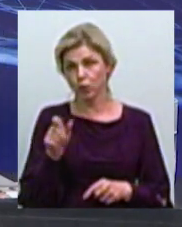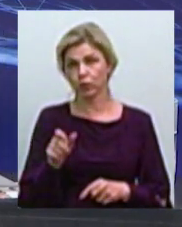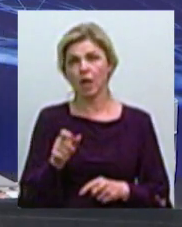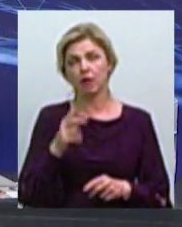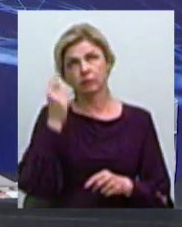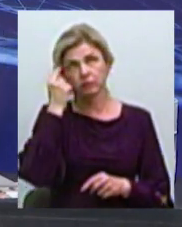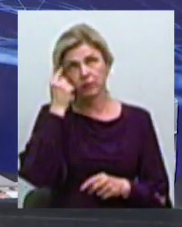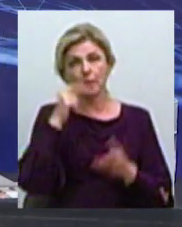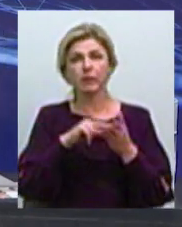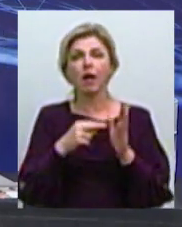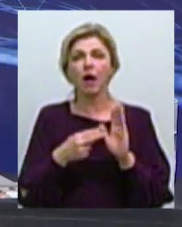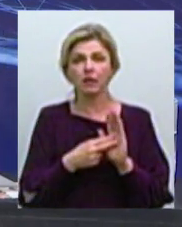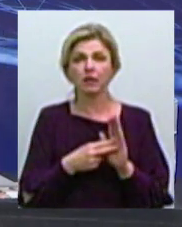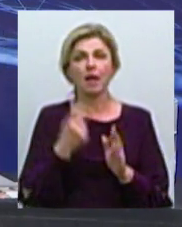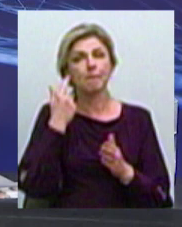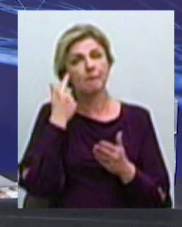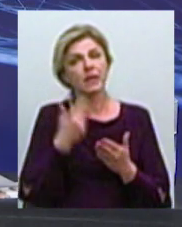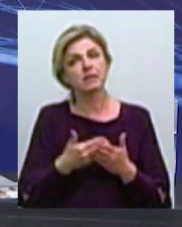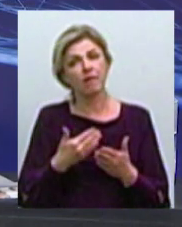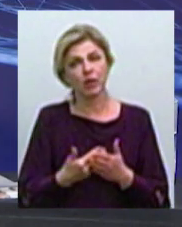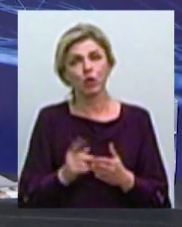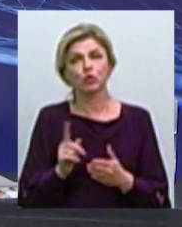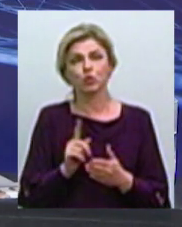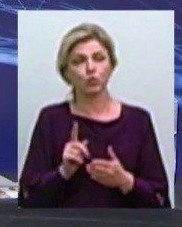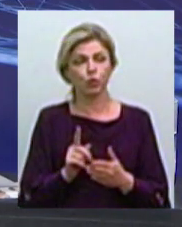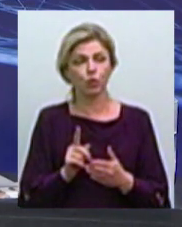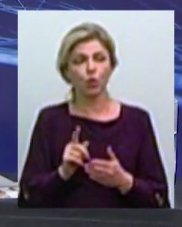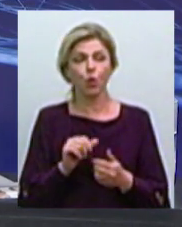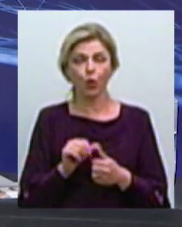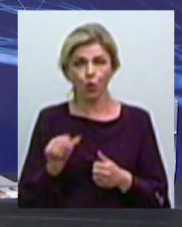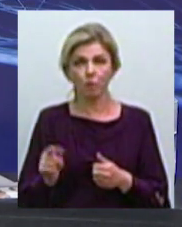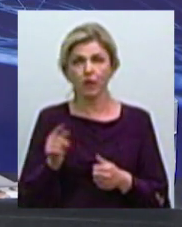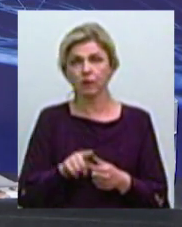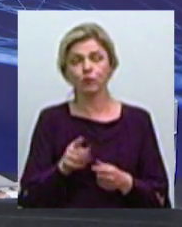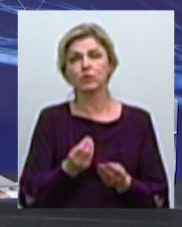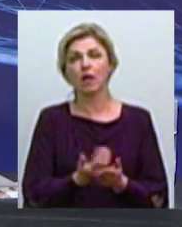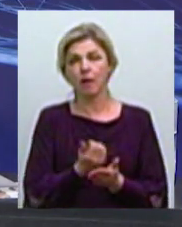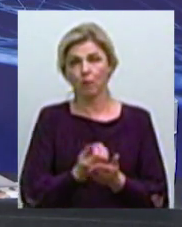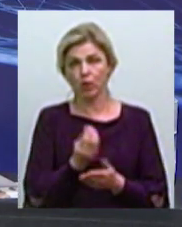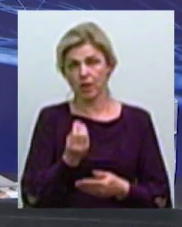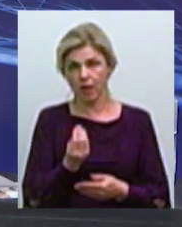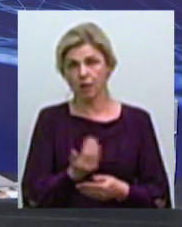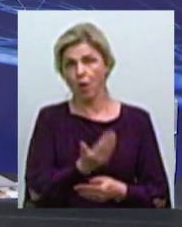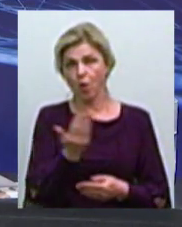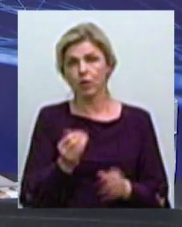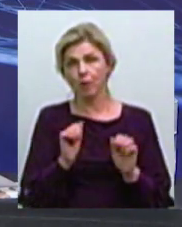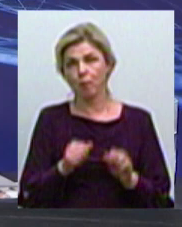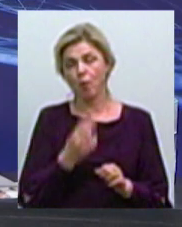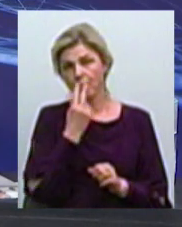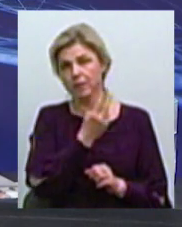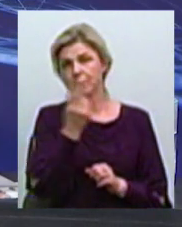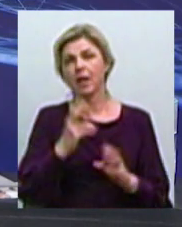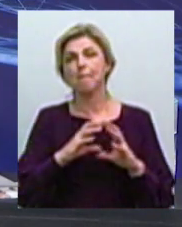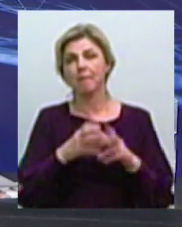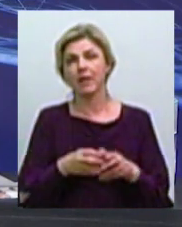свои планы, строят представление о том, что кроме того, что они заработают денег, они смогут посмотреть мир, увидеть, как